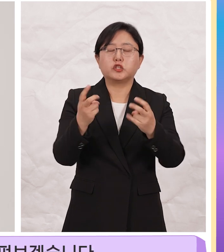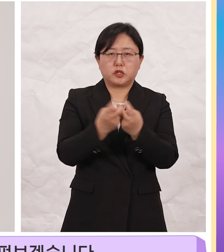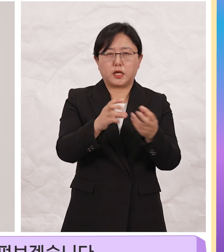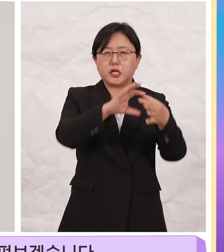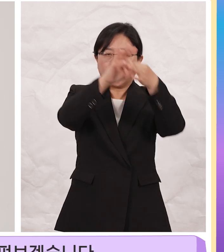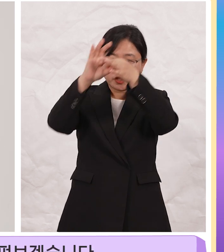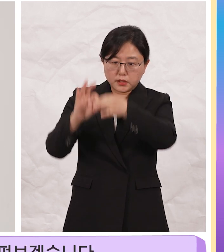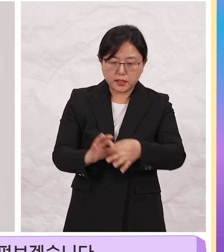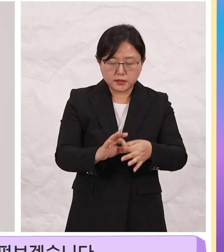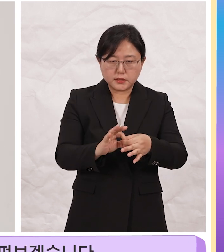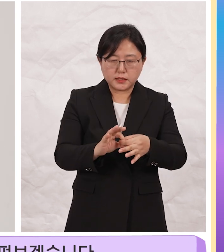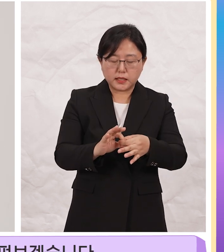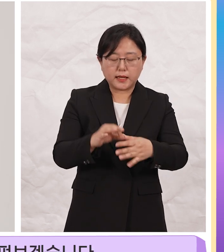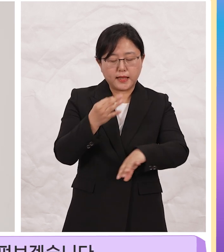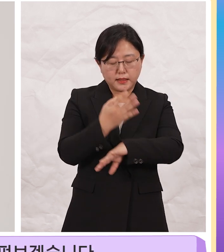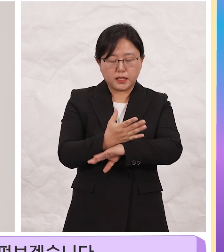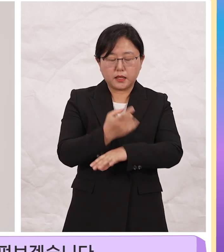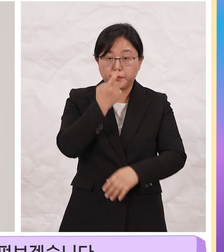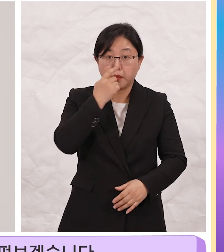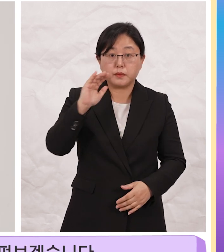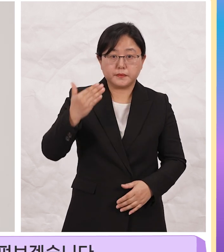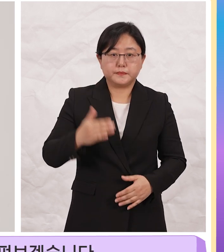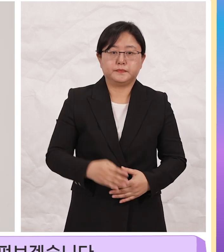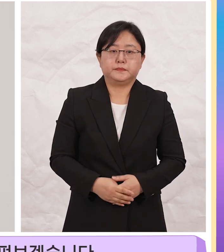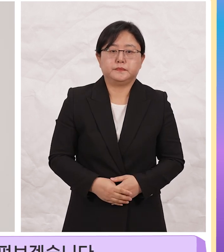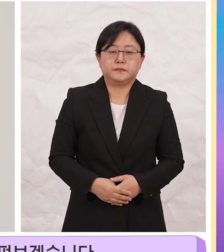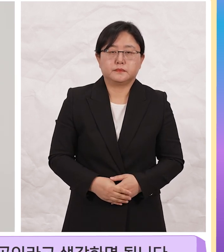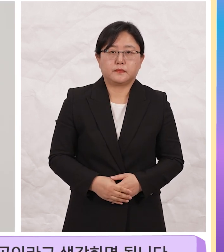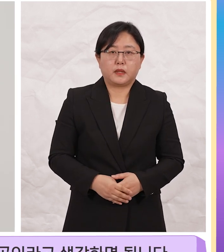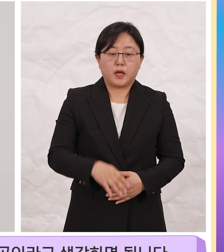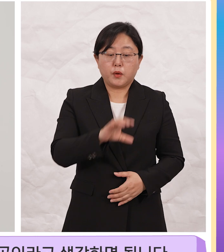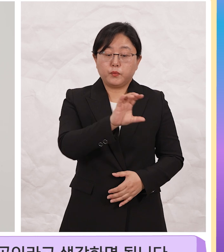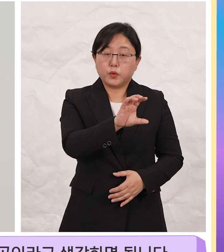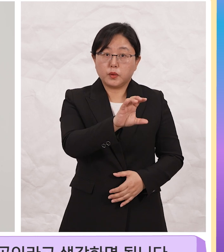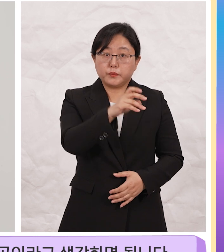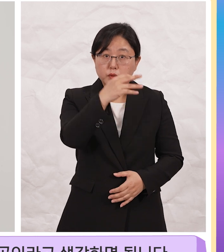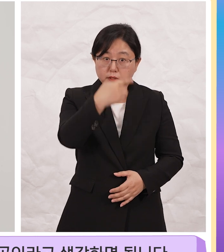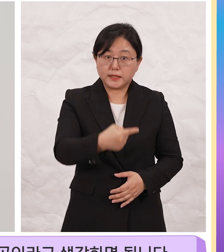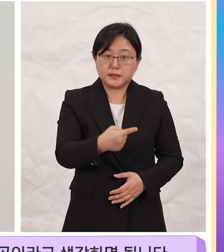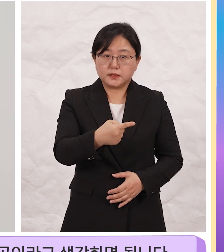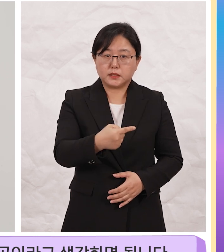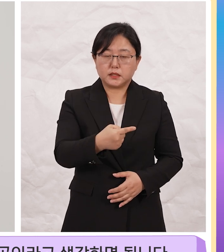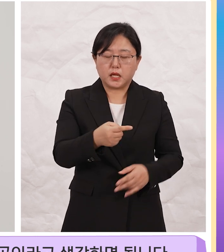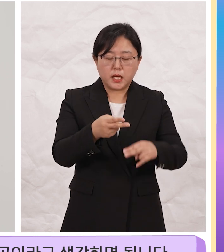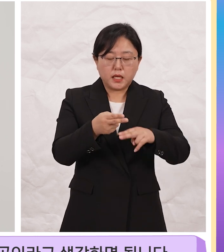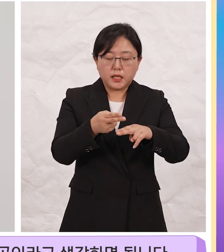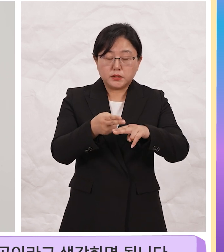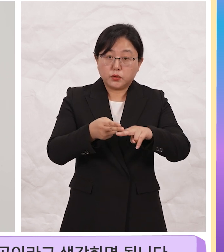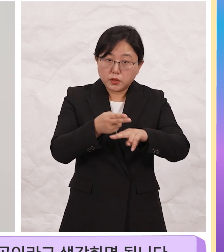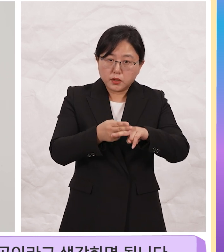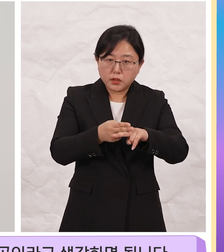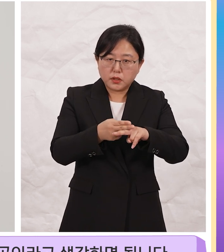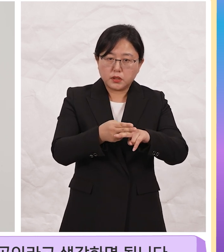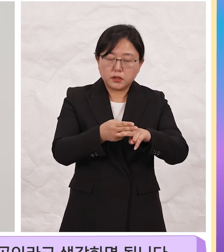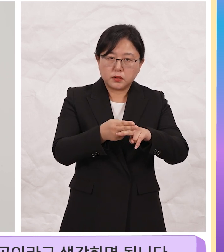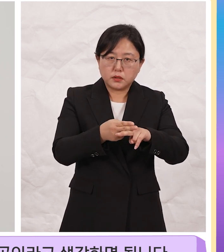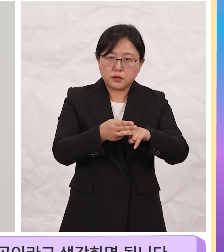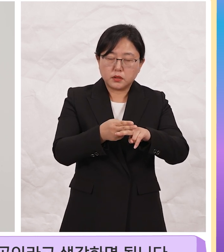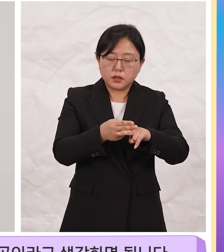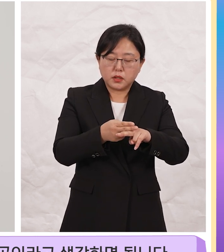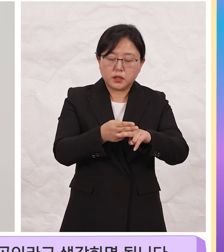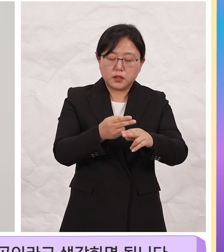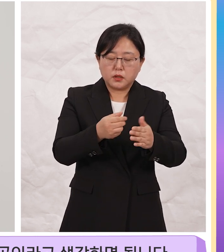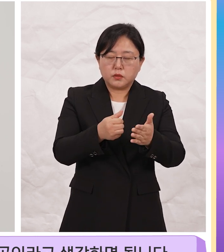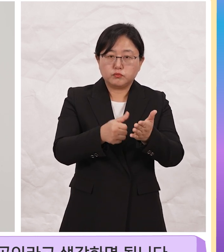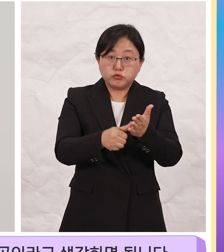패널이 어떻게 연결되어 있는지 간단하게 살펴보겠습니다. 프로젝트 패널은 음식에 필요한 재료를